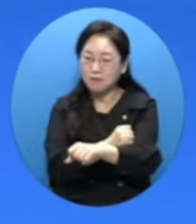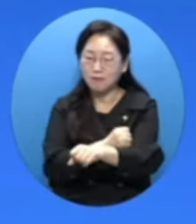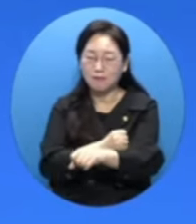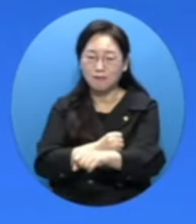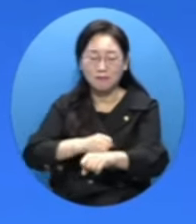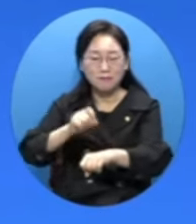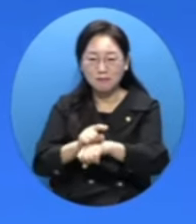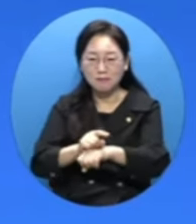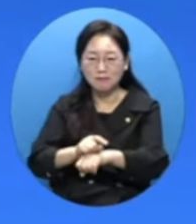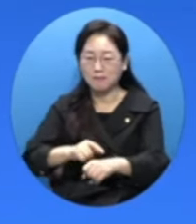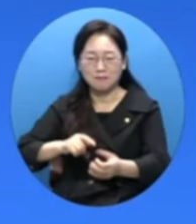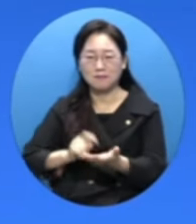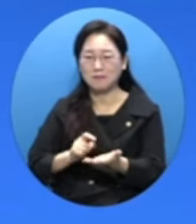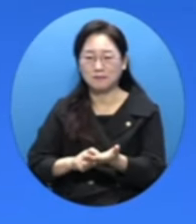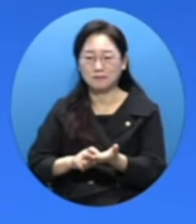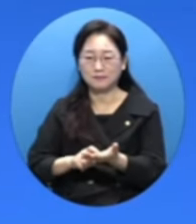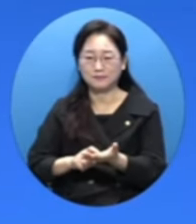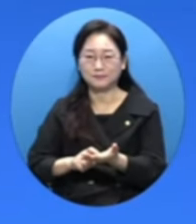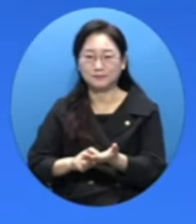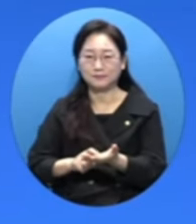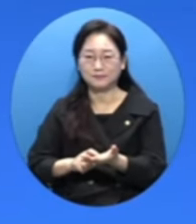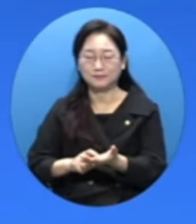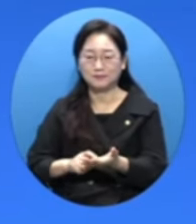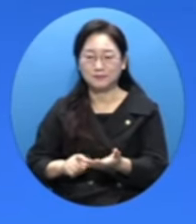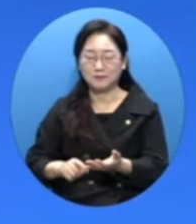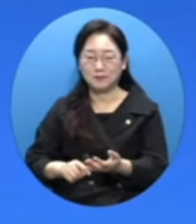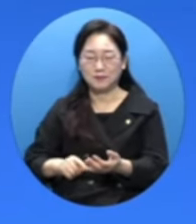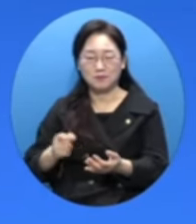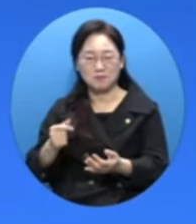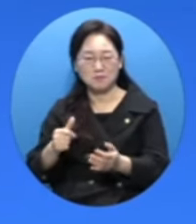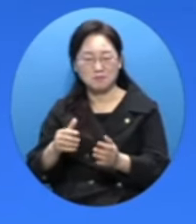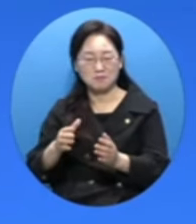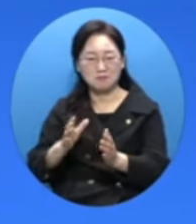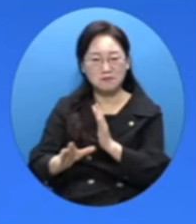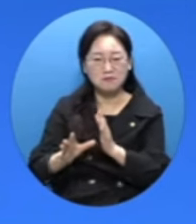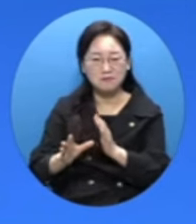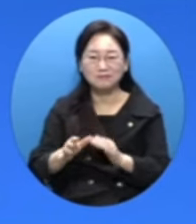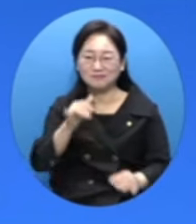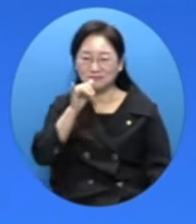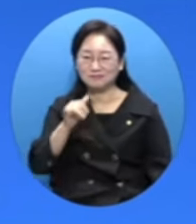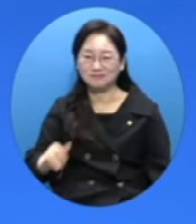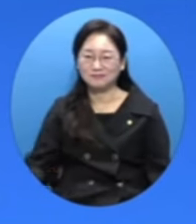급하고 또 과격한 부분도 있습니다.